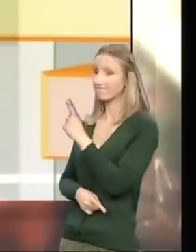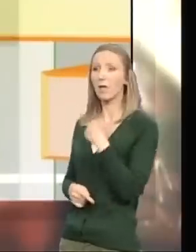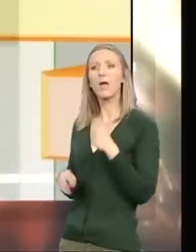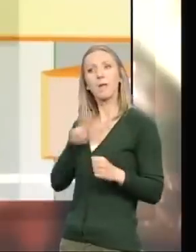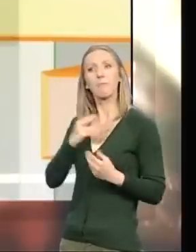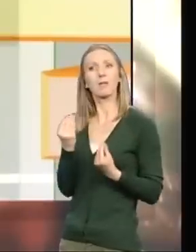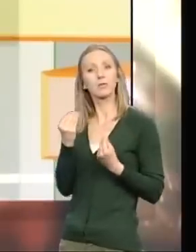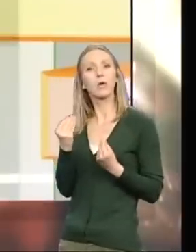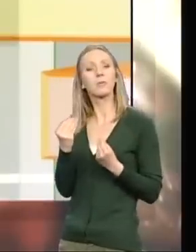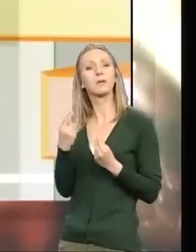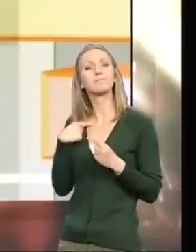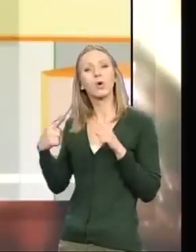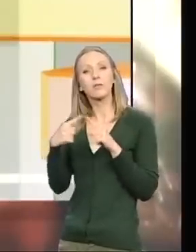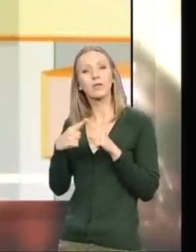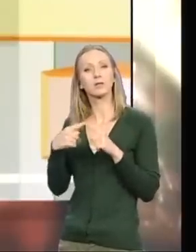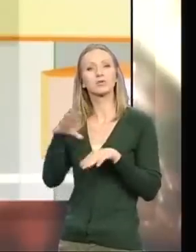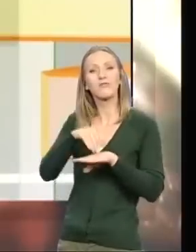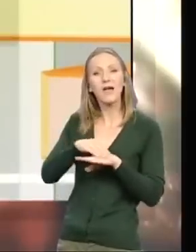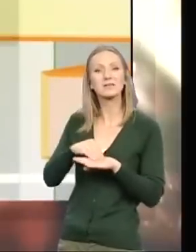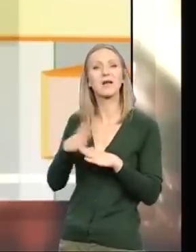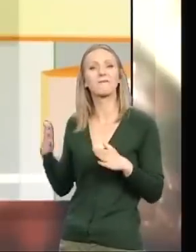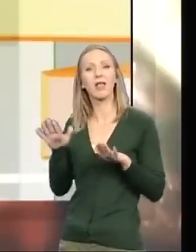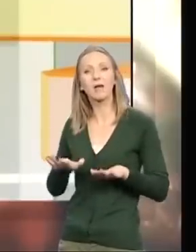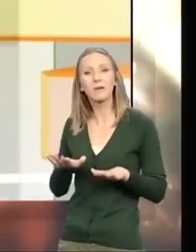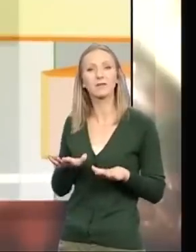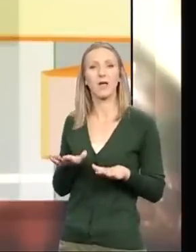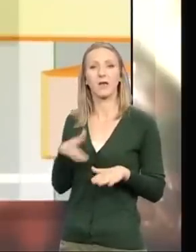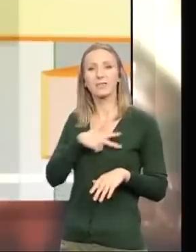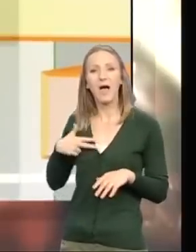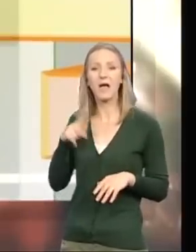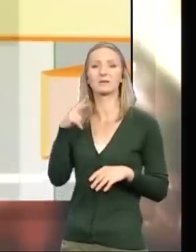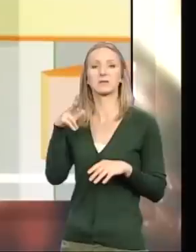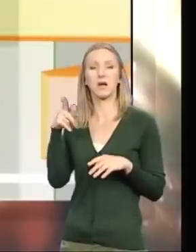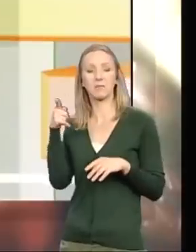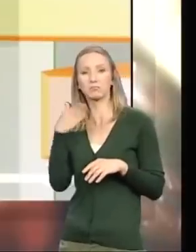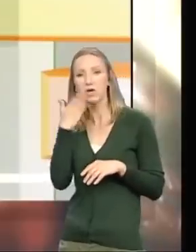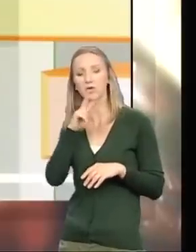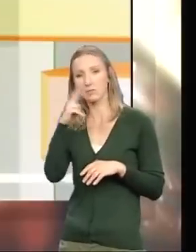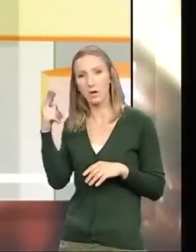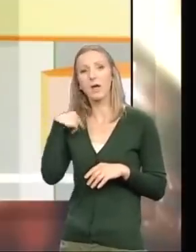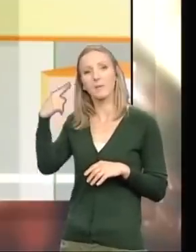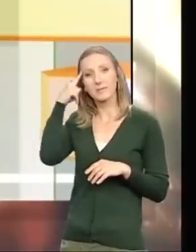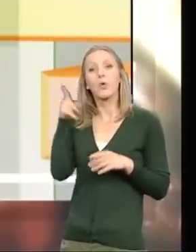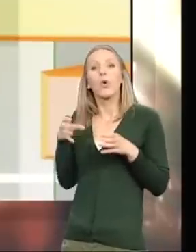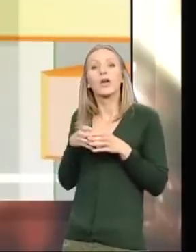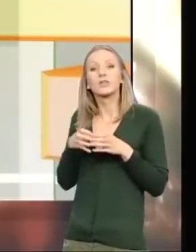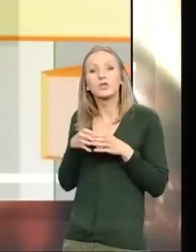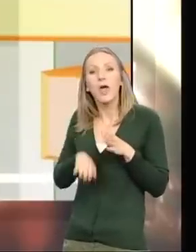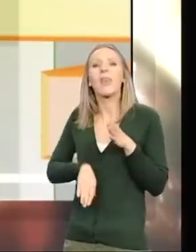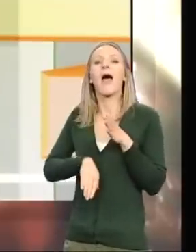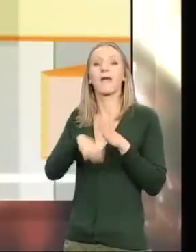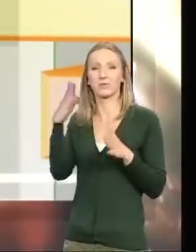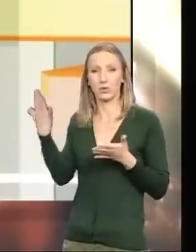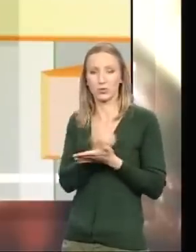kolegama iz Velike Britanije, Švedske, Danske, Nemačke i tako dalje. Čini se da se najdalje otišlo u Grčkoj, jer tamo